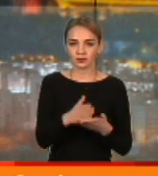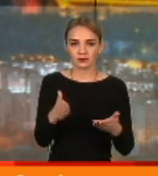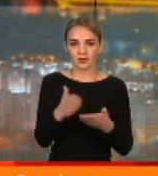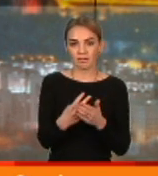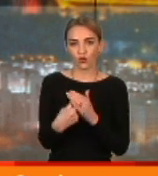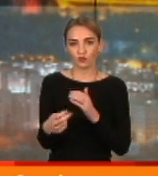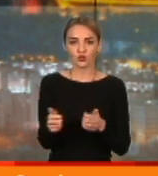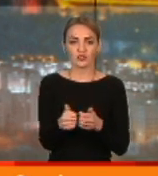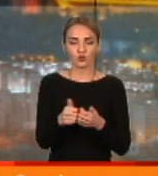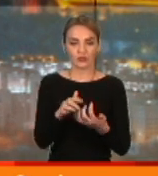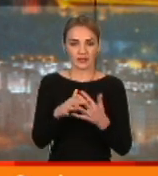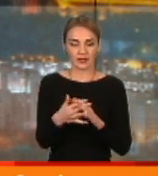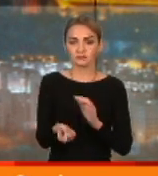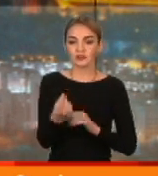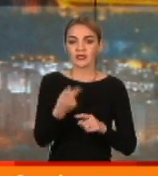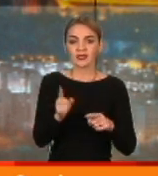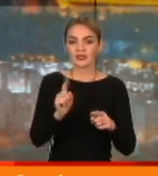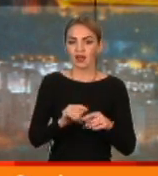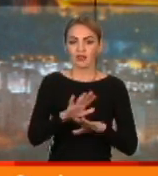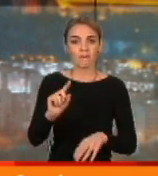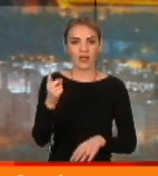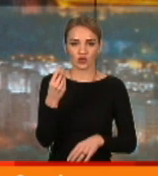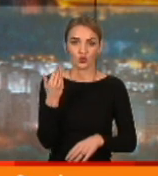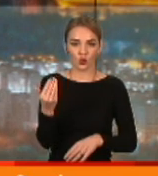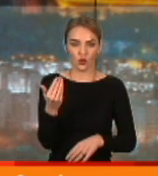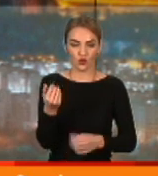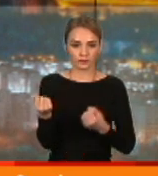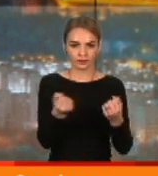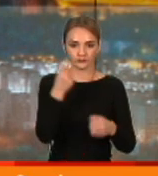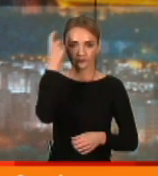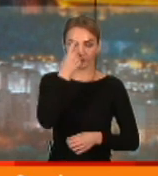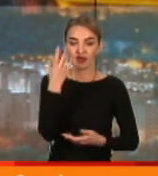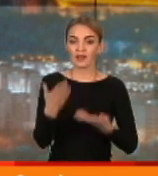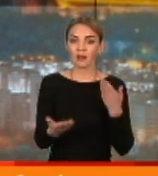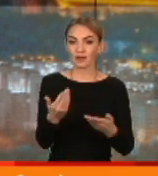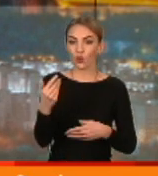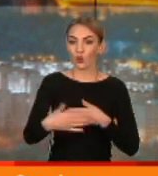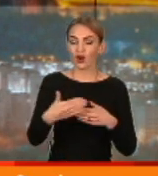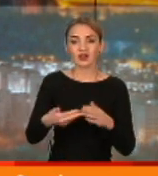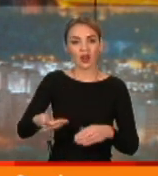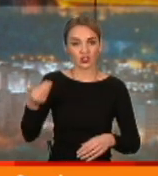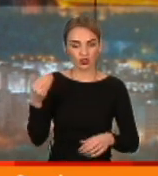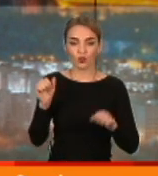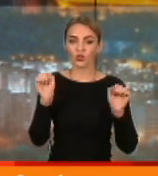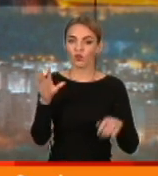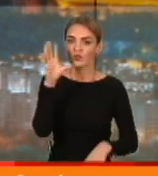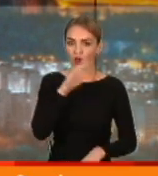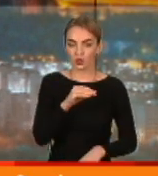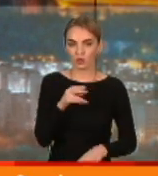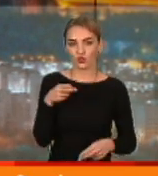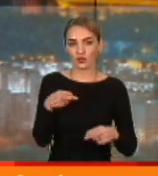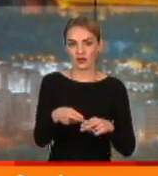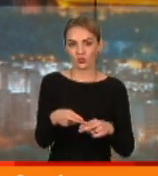в сусідньому селі. З'ясувалося, це не перший його заїзд на підпитку. І якби його покарали раніше, можливо, вдалося б